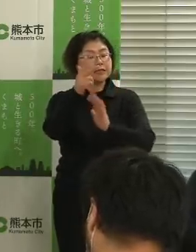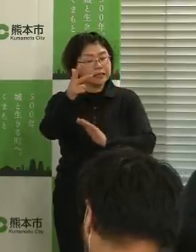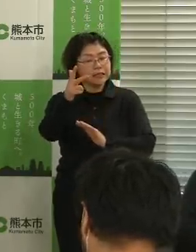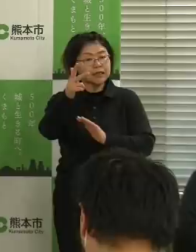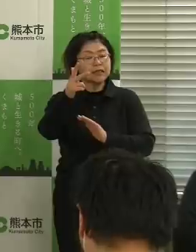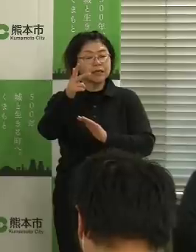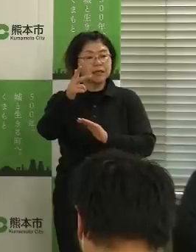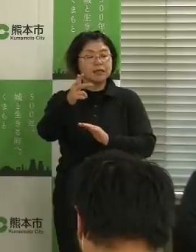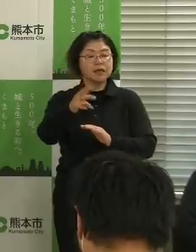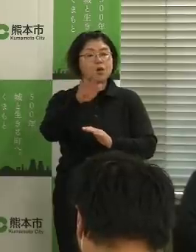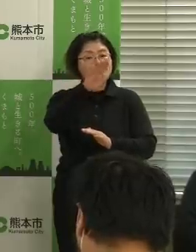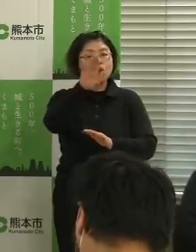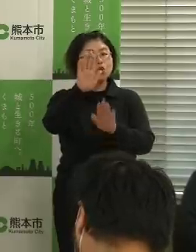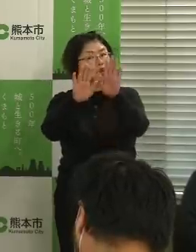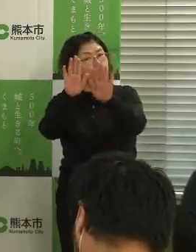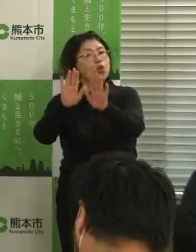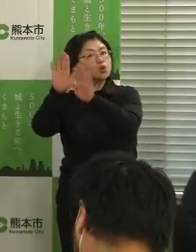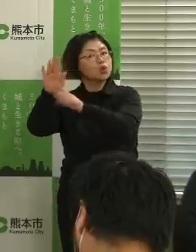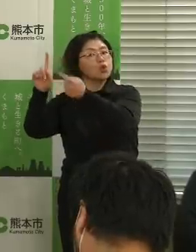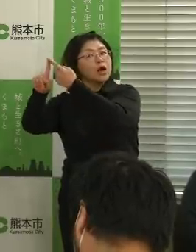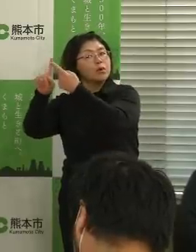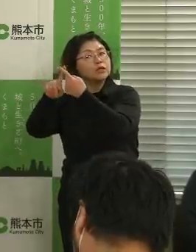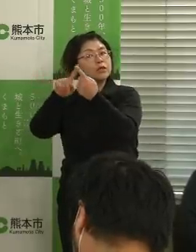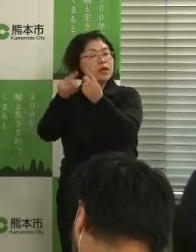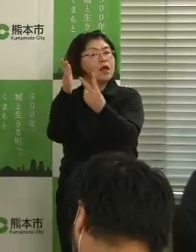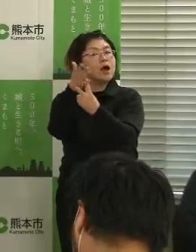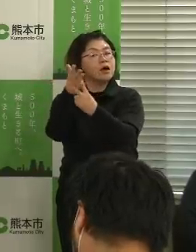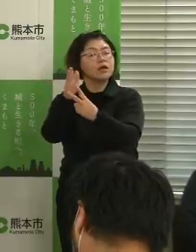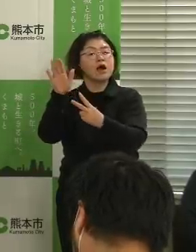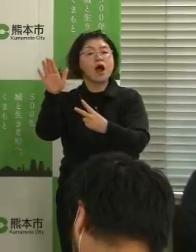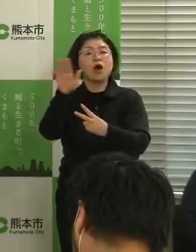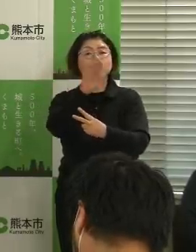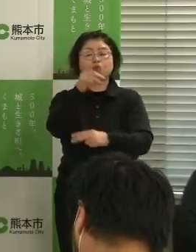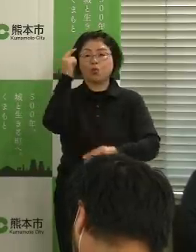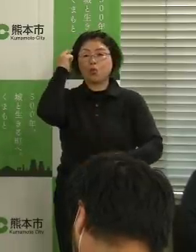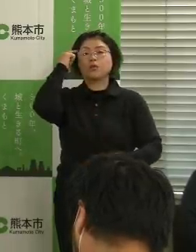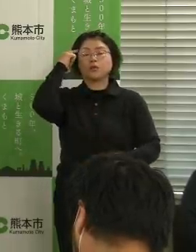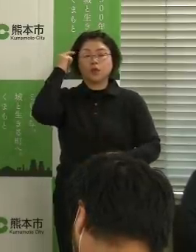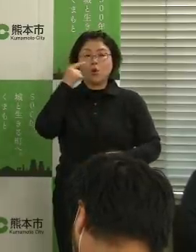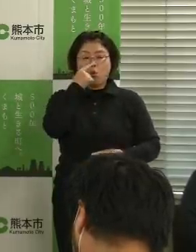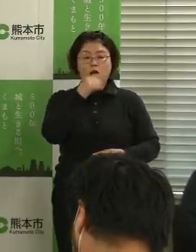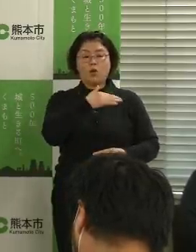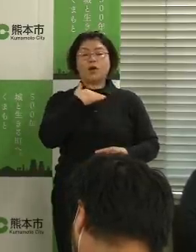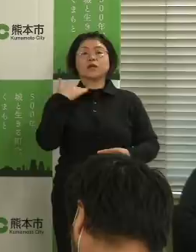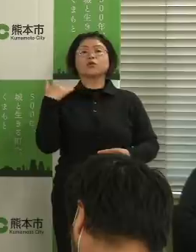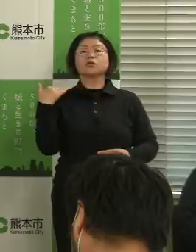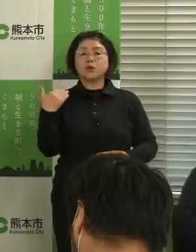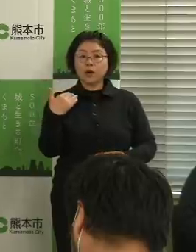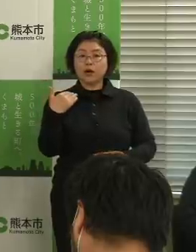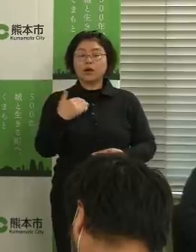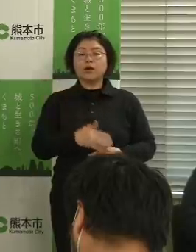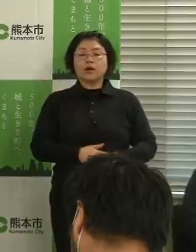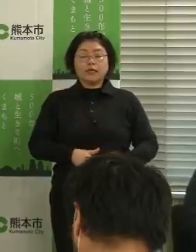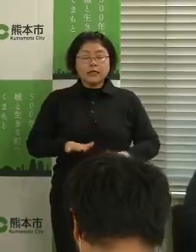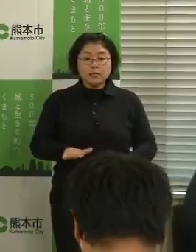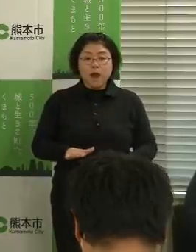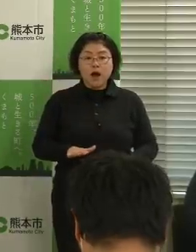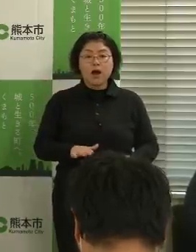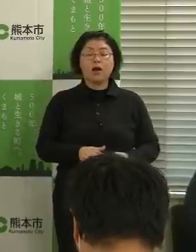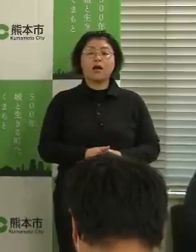の状況の中で判断をそれぞれ下されるというふうに思いますが、我々としては今、そ